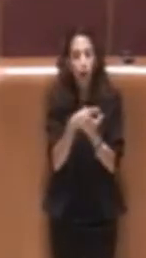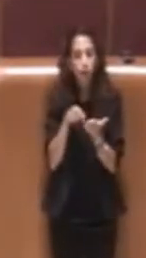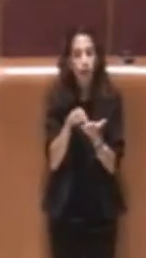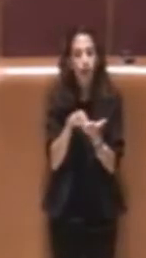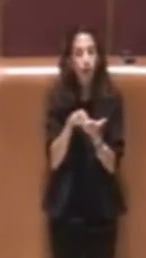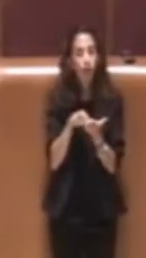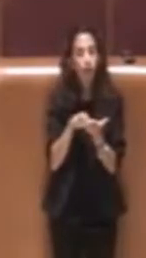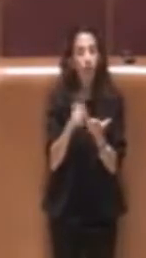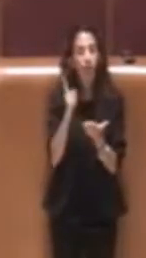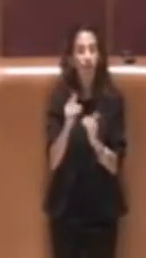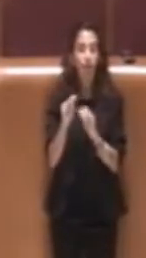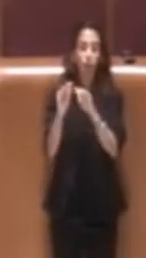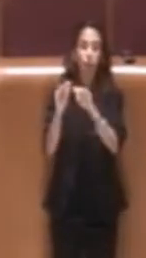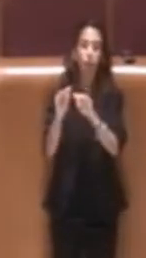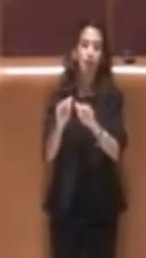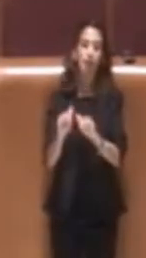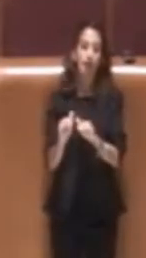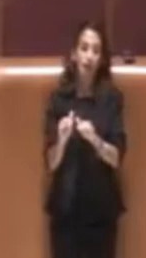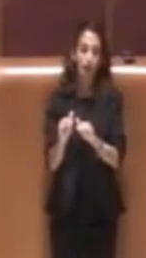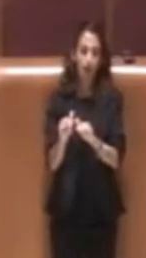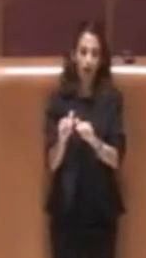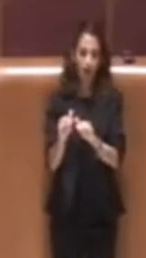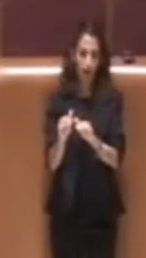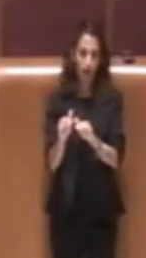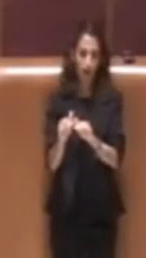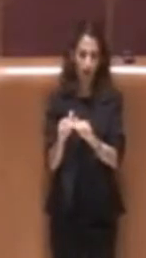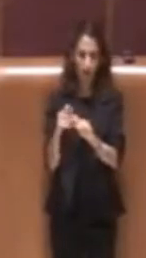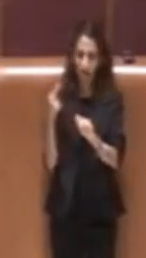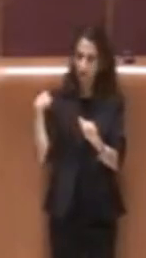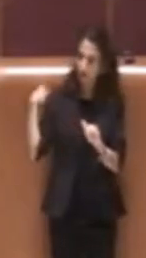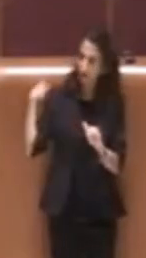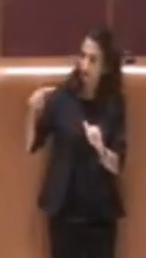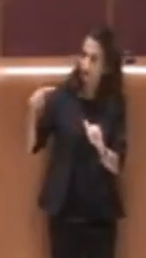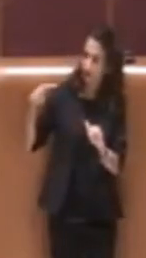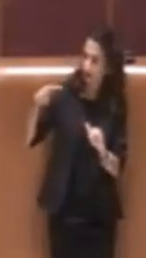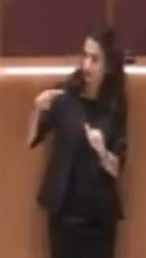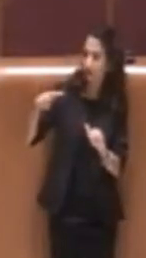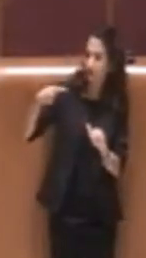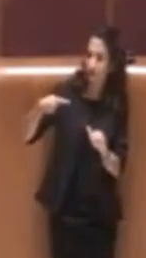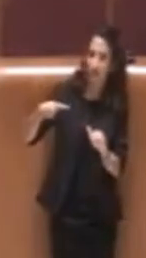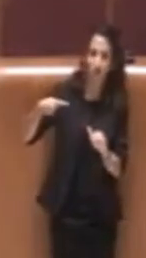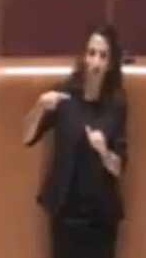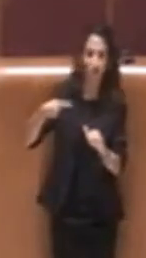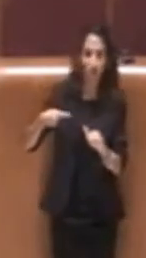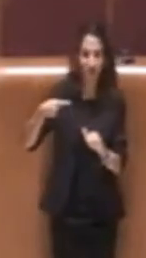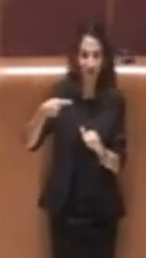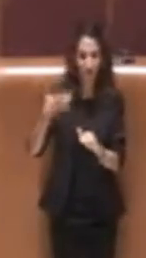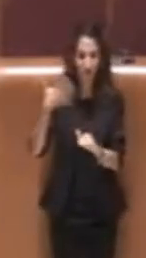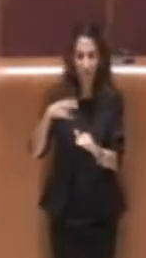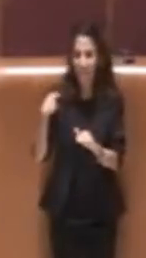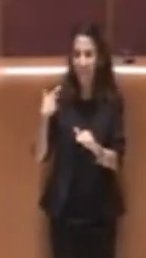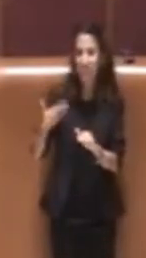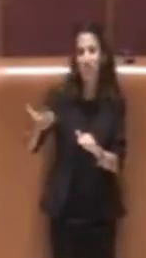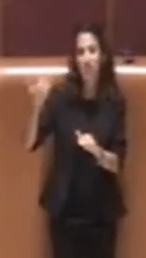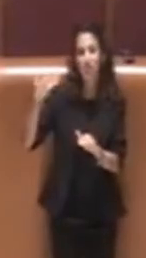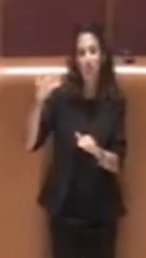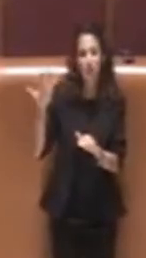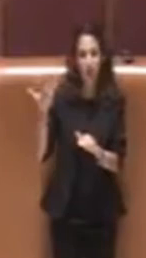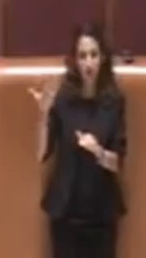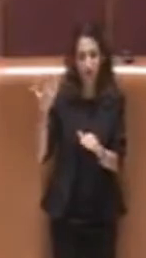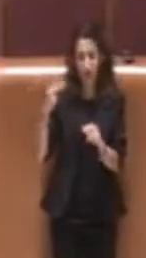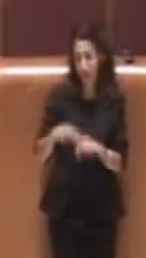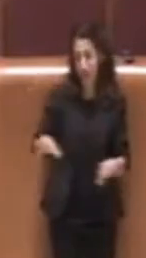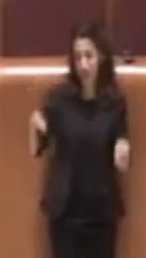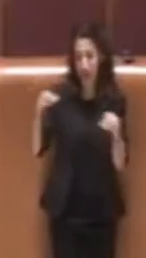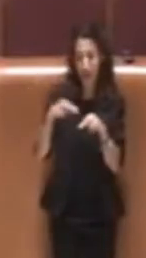a tutelare quanto c'era stato tramandato da chi aveva vissuto in questi territori prima